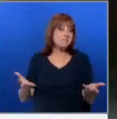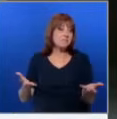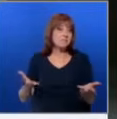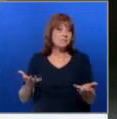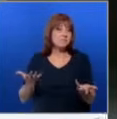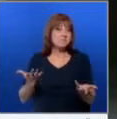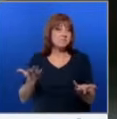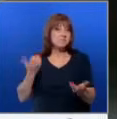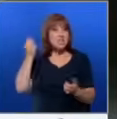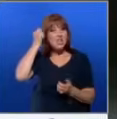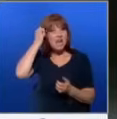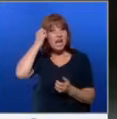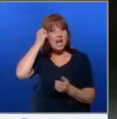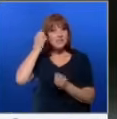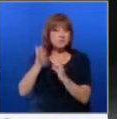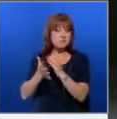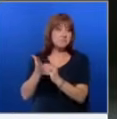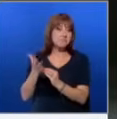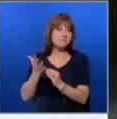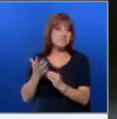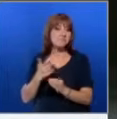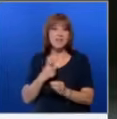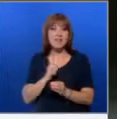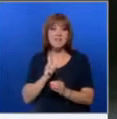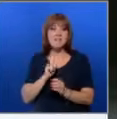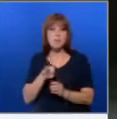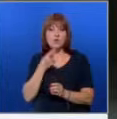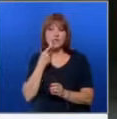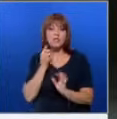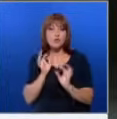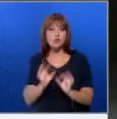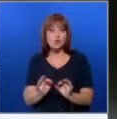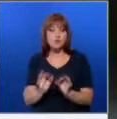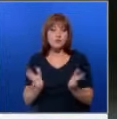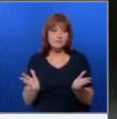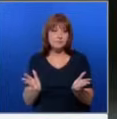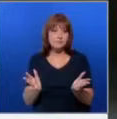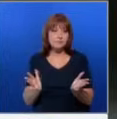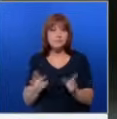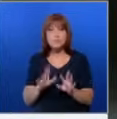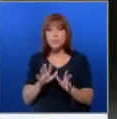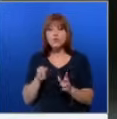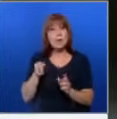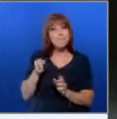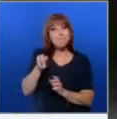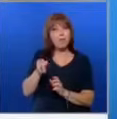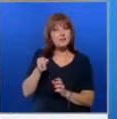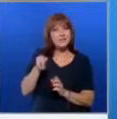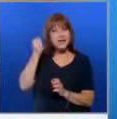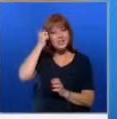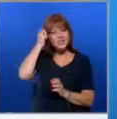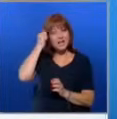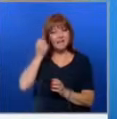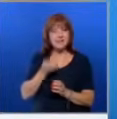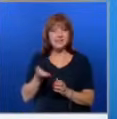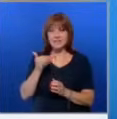Метален предмет беше със сигурност. Не мога да кажа какво точно, но можем така да спекулираме, че може да е бил бокс, метален бокс.